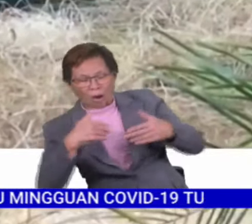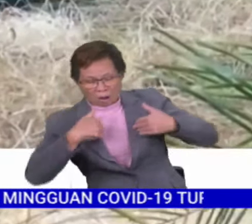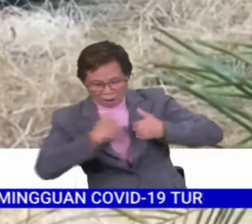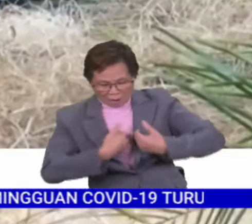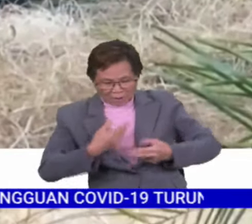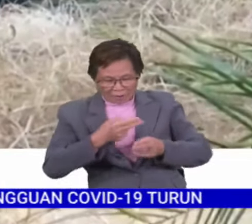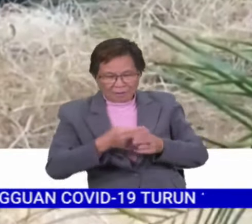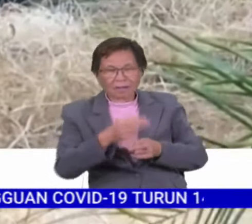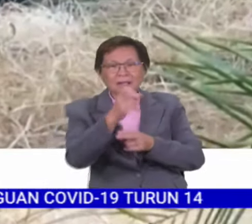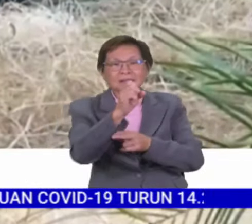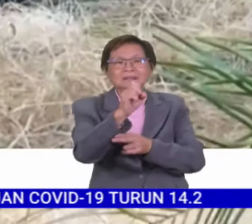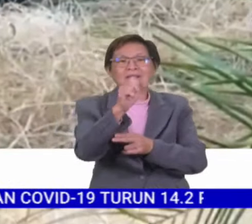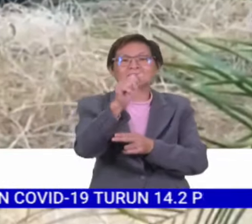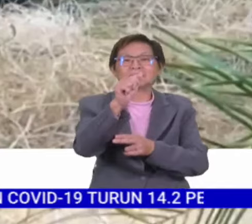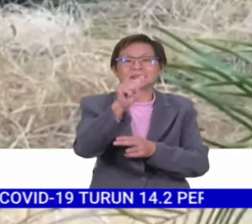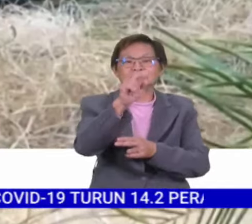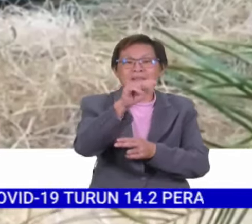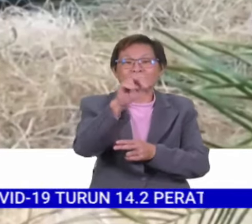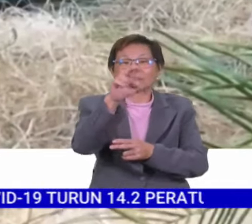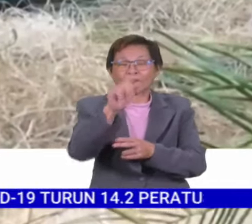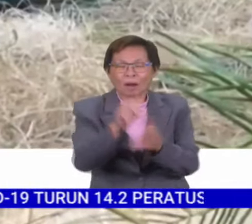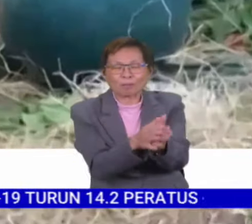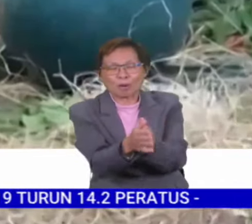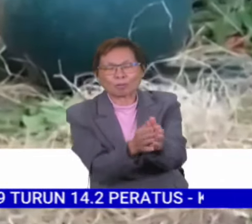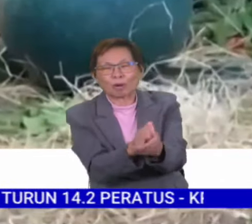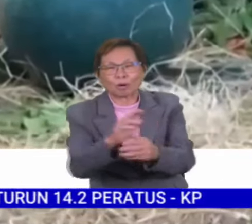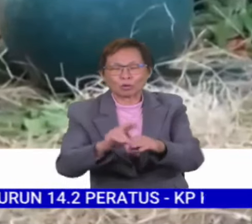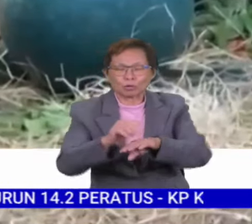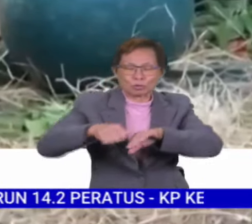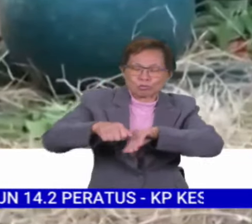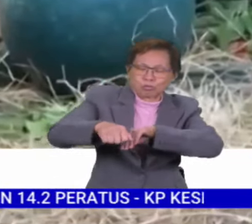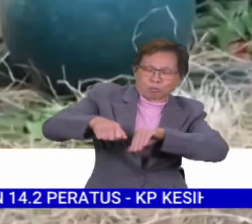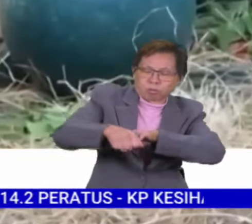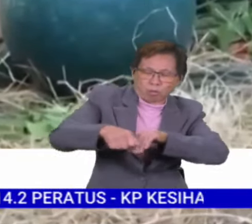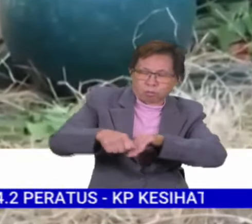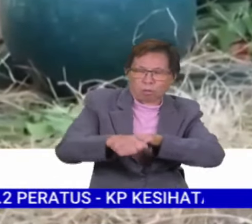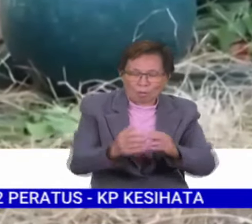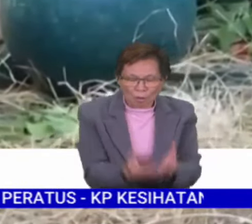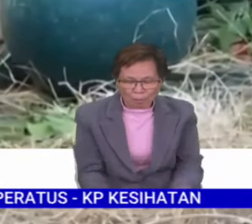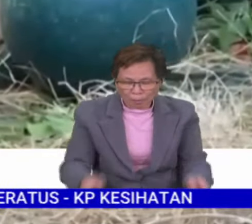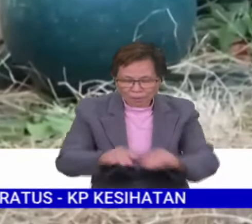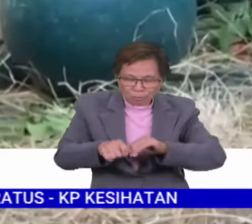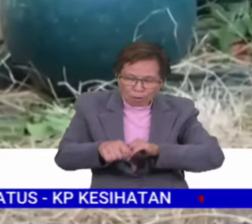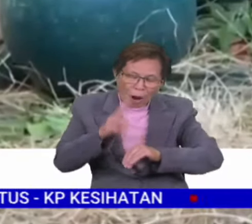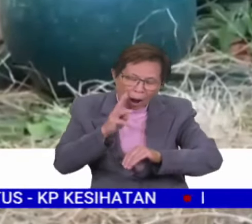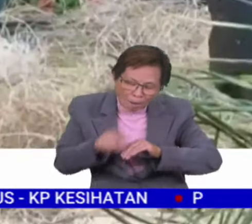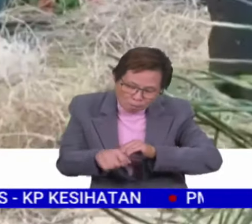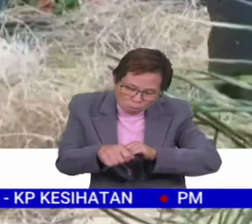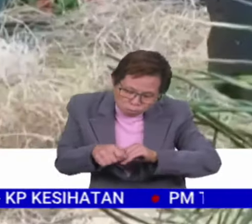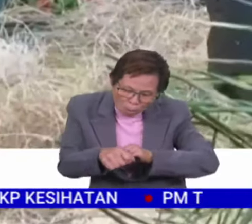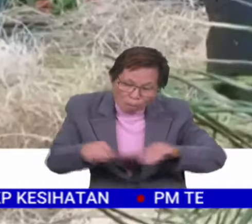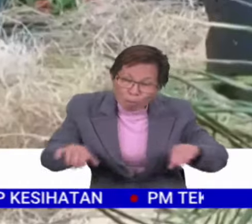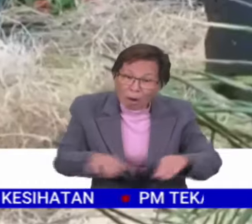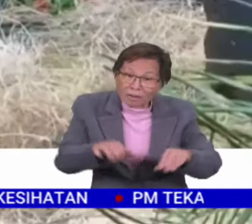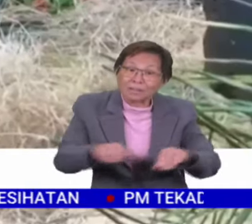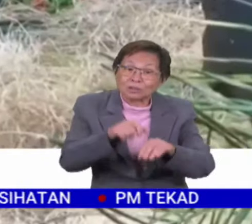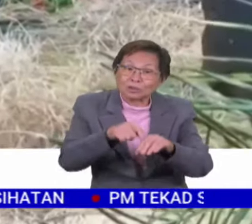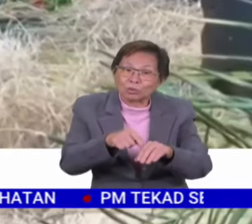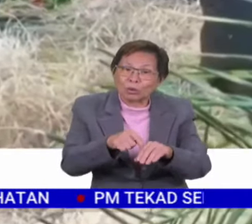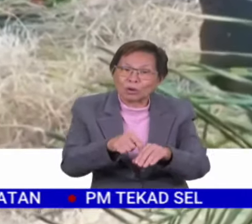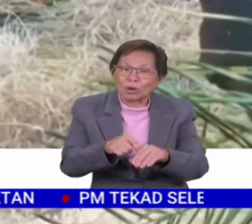yang diberi nama Sandra ini membasuh tangannya menggunakan berus di hadapan sebuah besin berisi air. Perilakunya ini